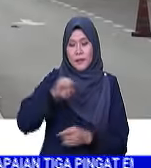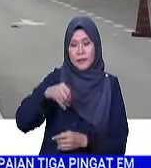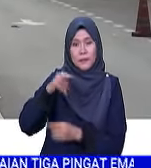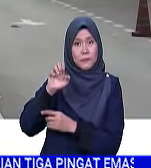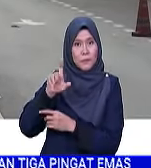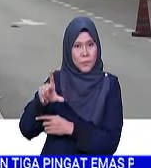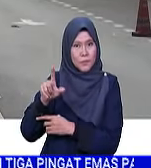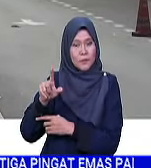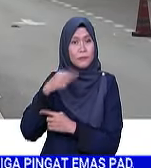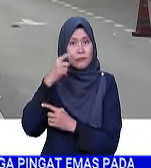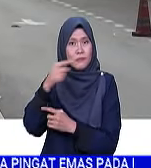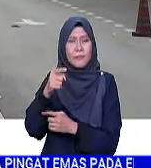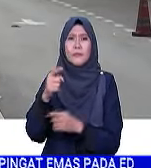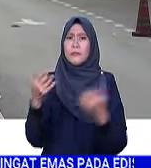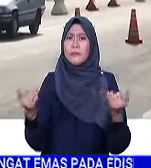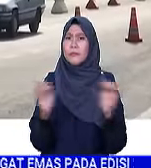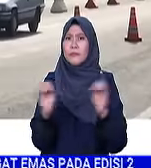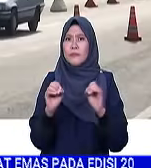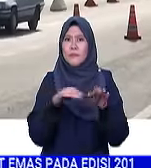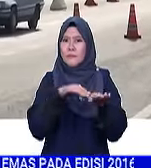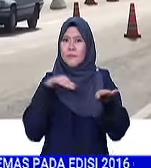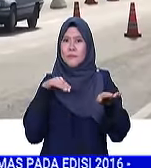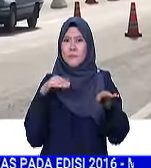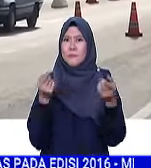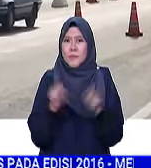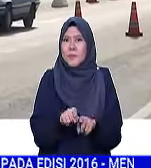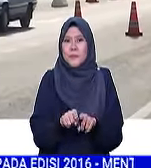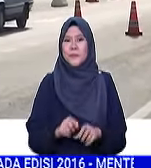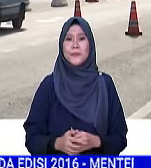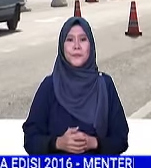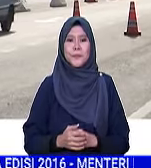Ho, keadaan membolehkan tiada kesesakan luar biasa berlaku.